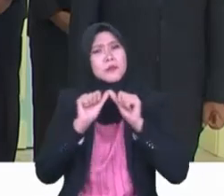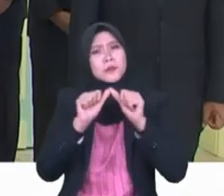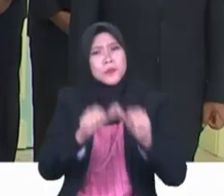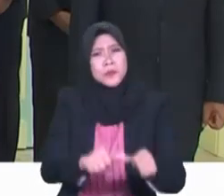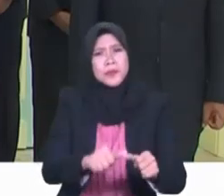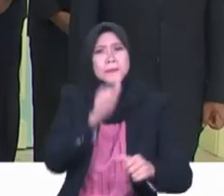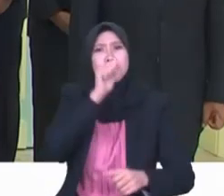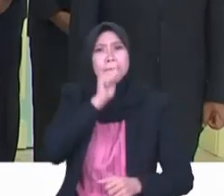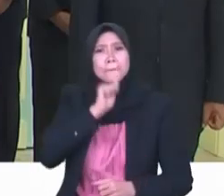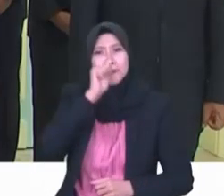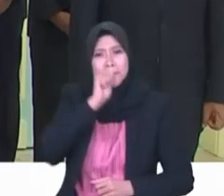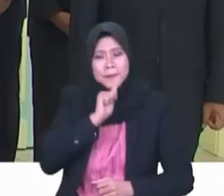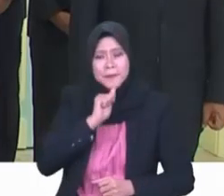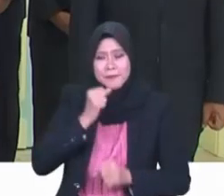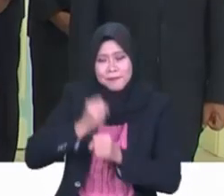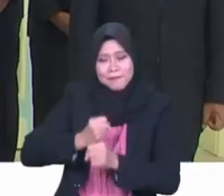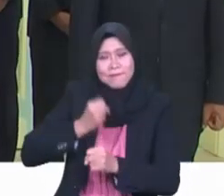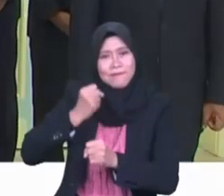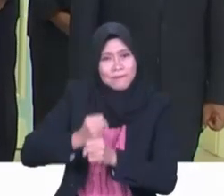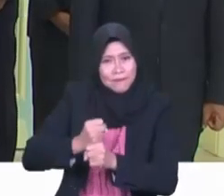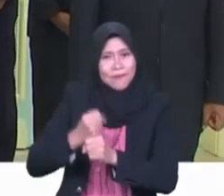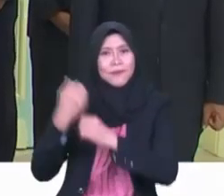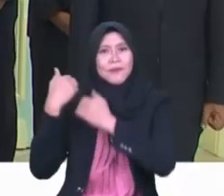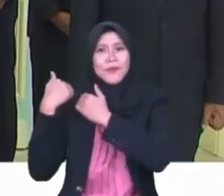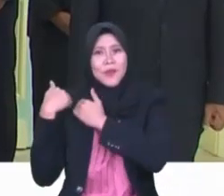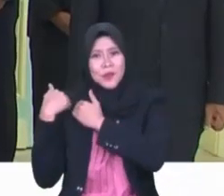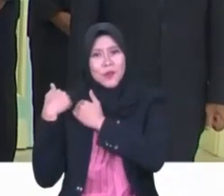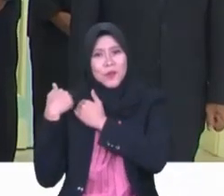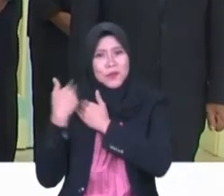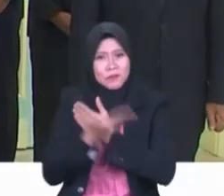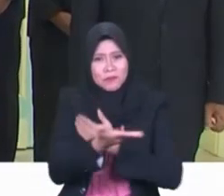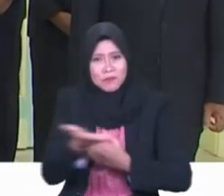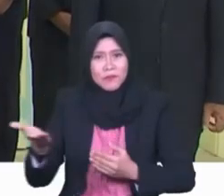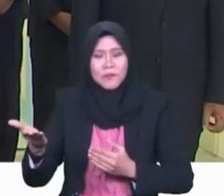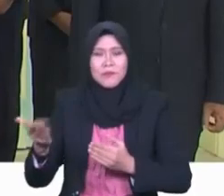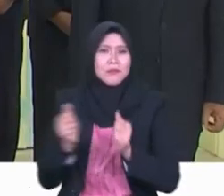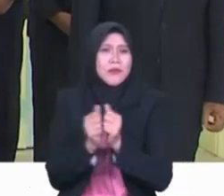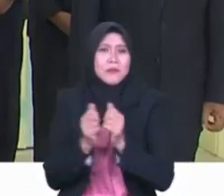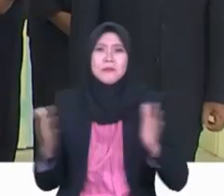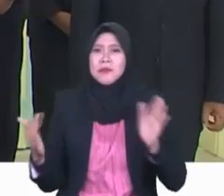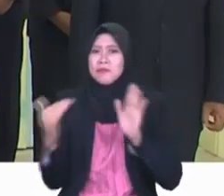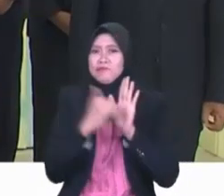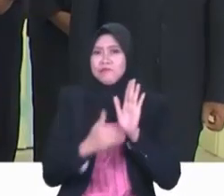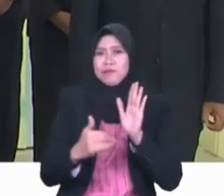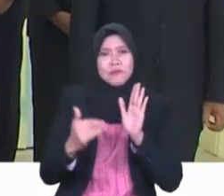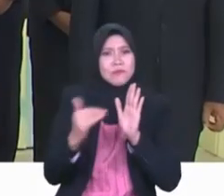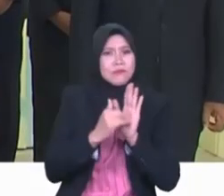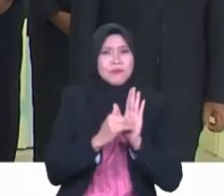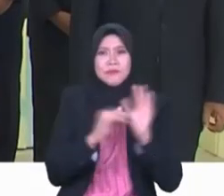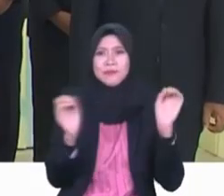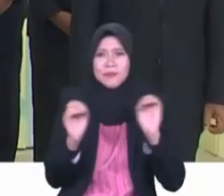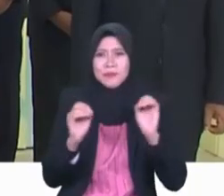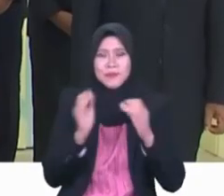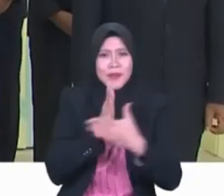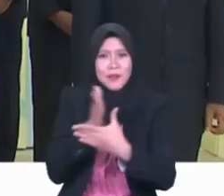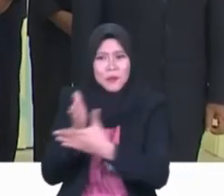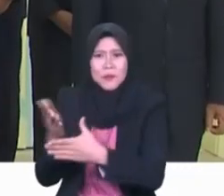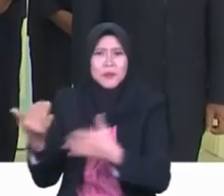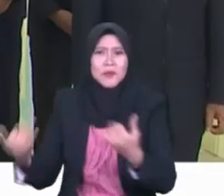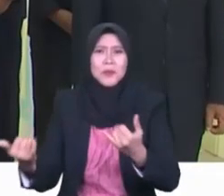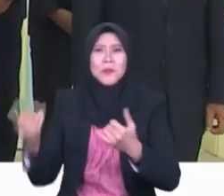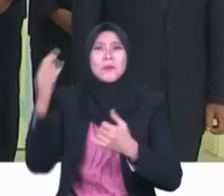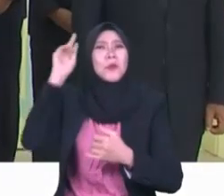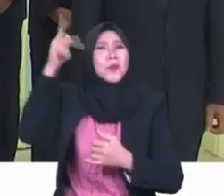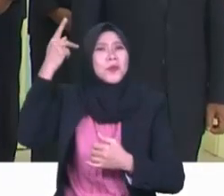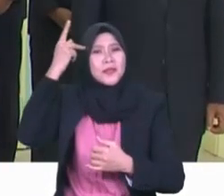tabah melaksanakan tugas dan tanggungjawab anda tanpa terganggu dengan kemalat politik yang